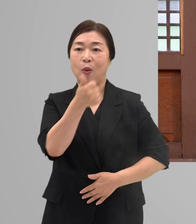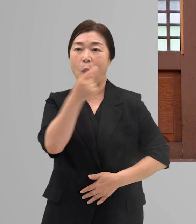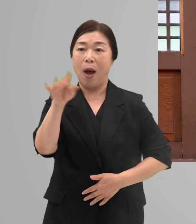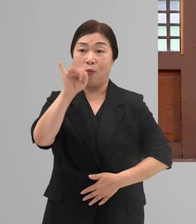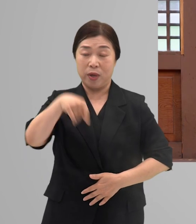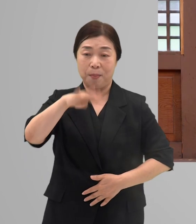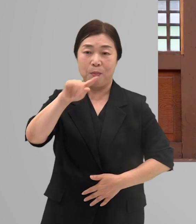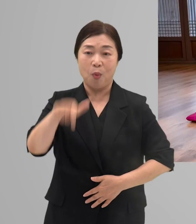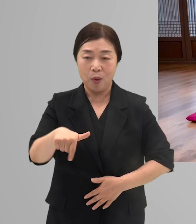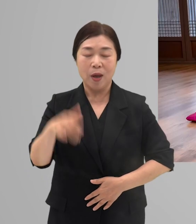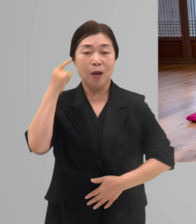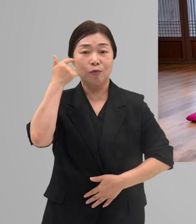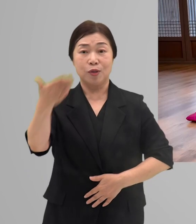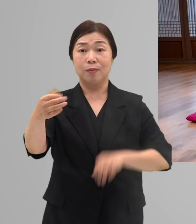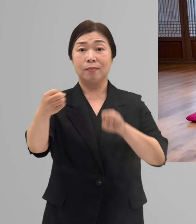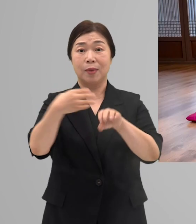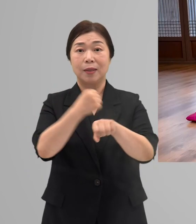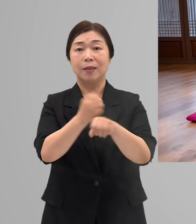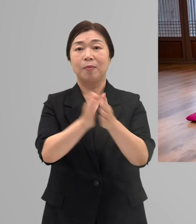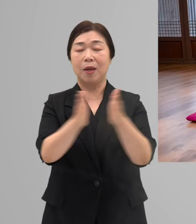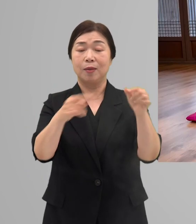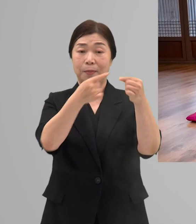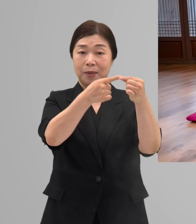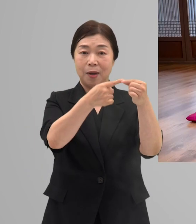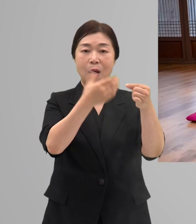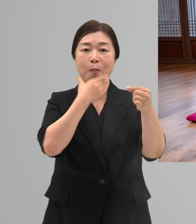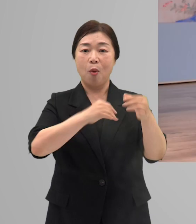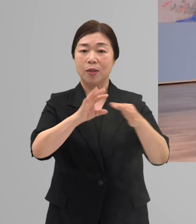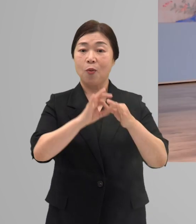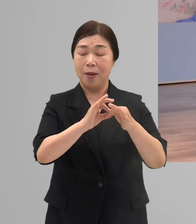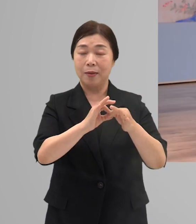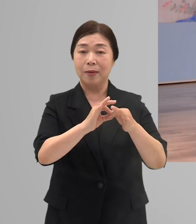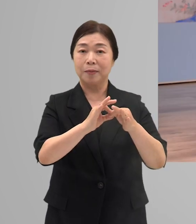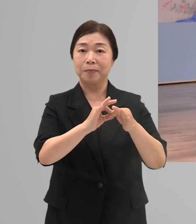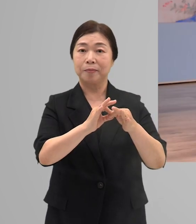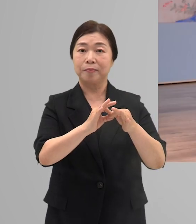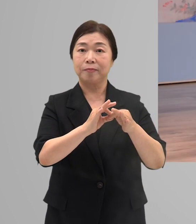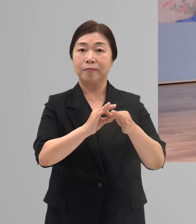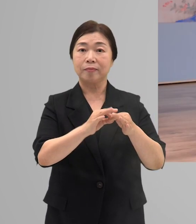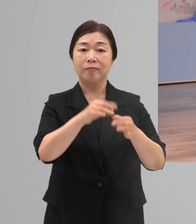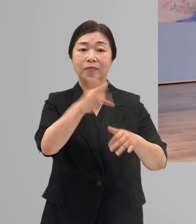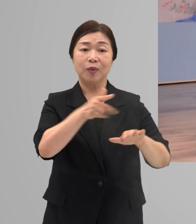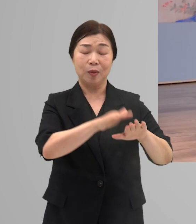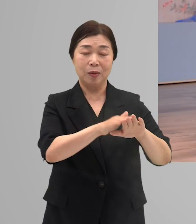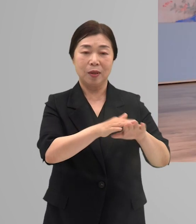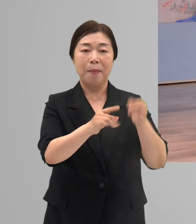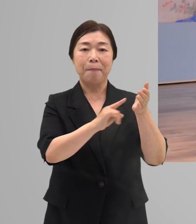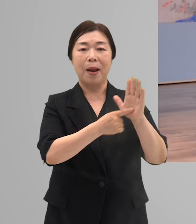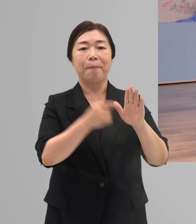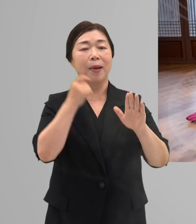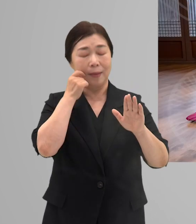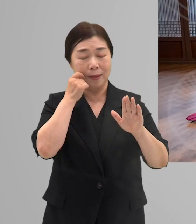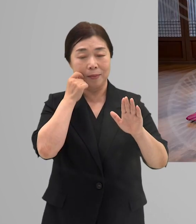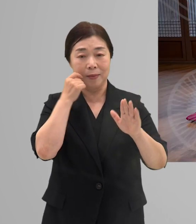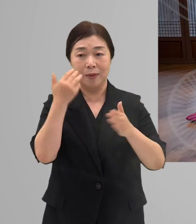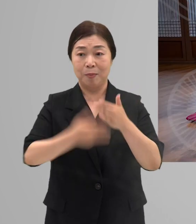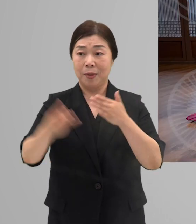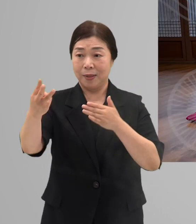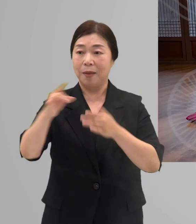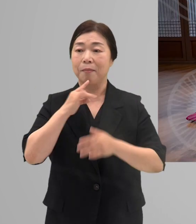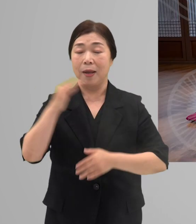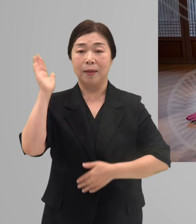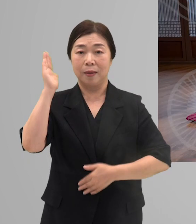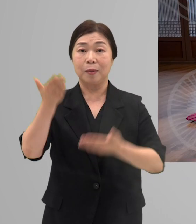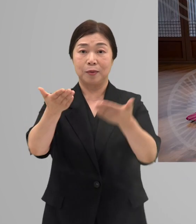퀴즈를 시작하겠습니다. 첫 번째 문제는 복지 관련 퀴즈입니다. 전주현님께서는 정답을 외치실 수 없습니다. 첫 번째